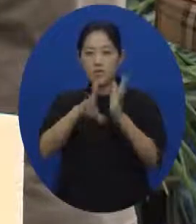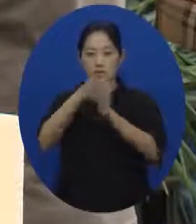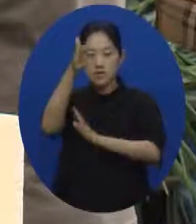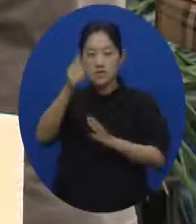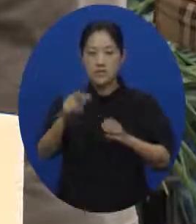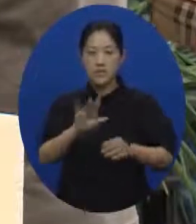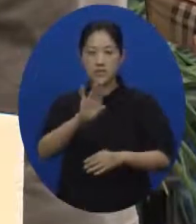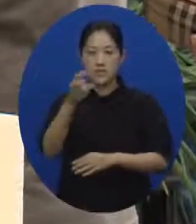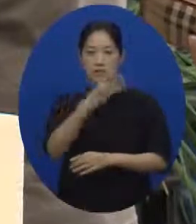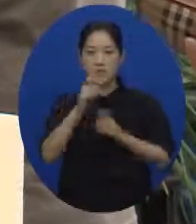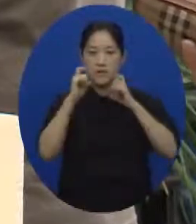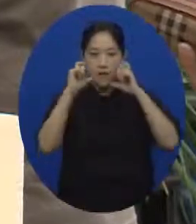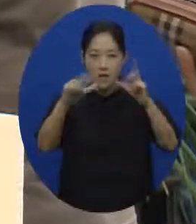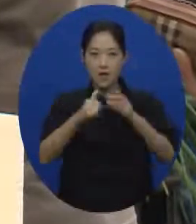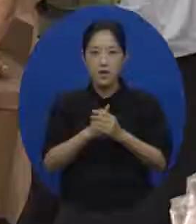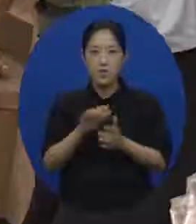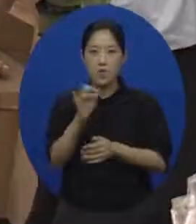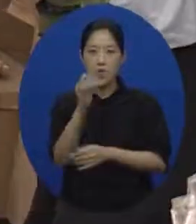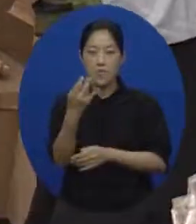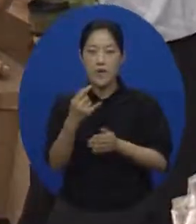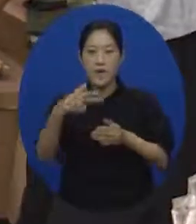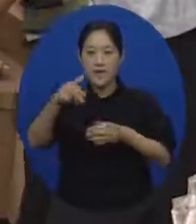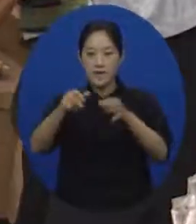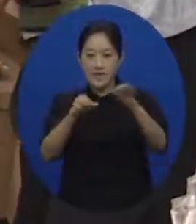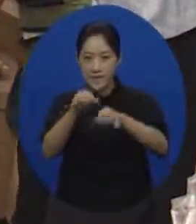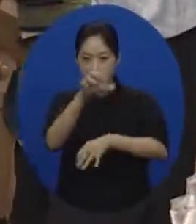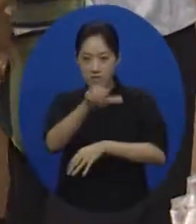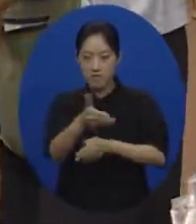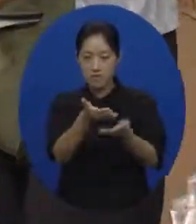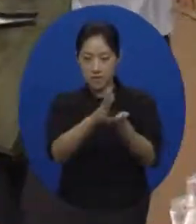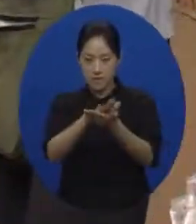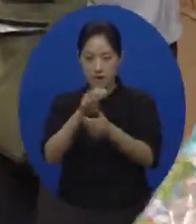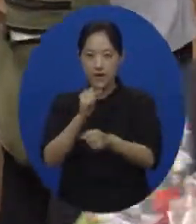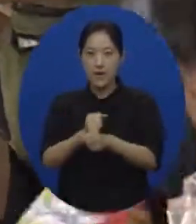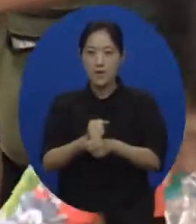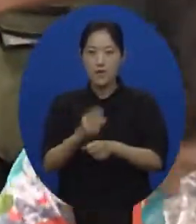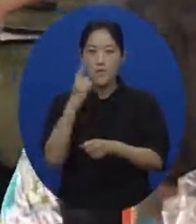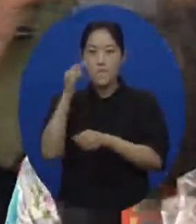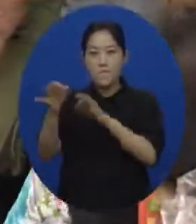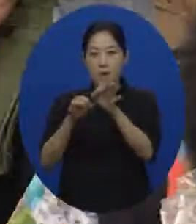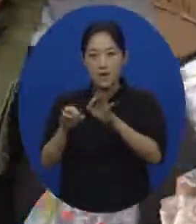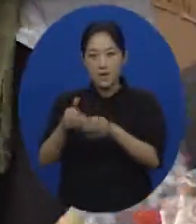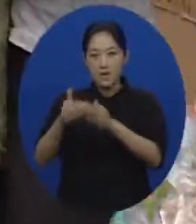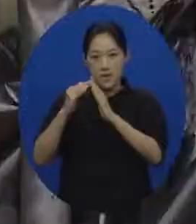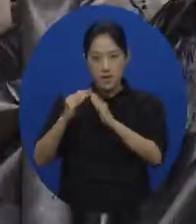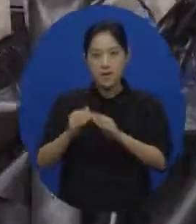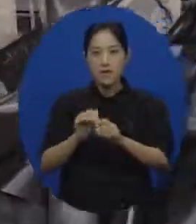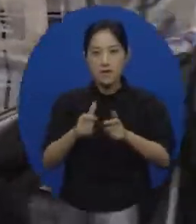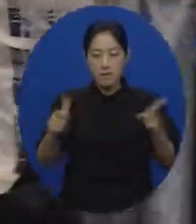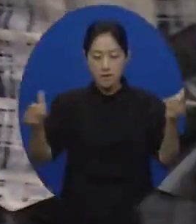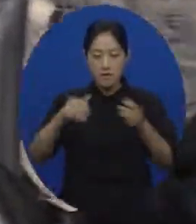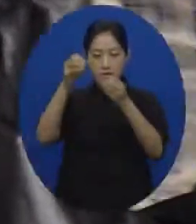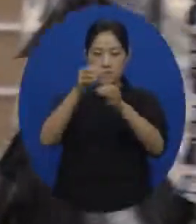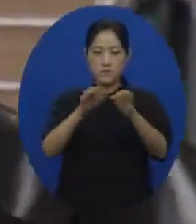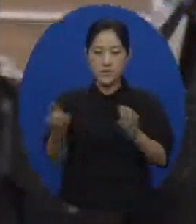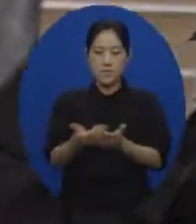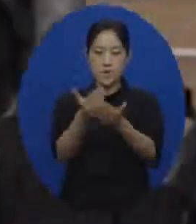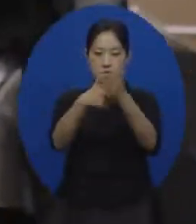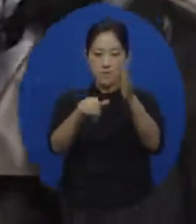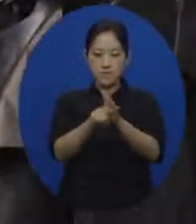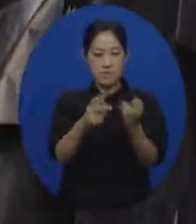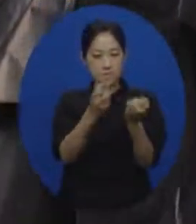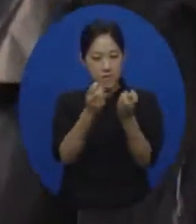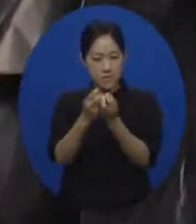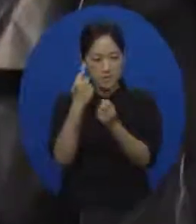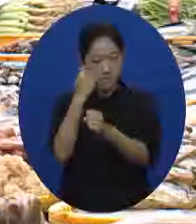선포식, 오매장터의 맞춤형 정비사업, 맘스마켓 개장 등 전통시장 활성을 위해 다각도로